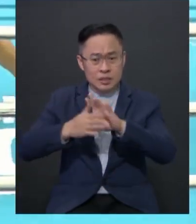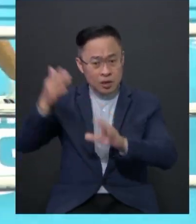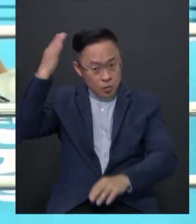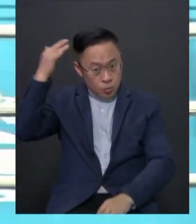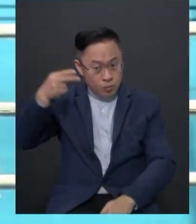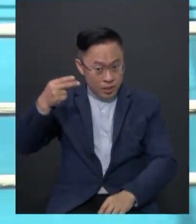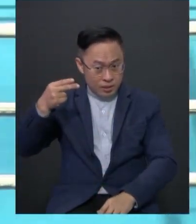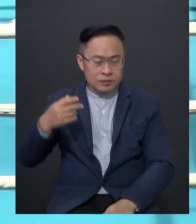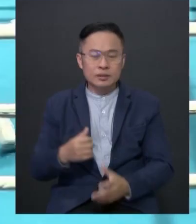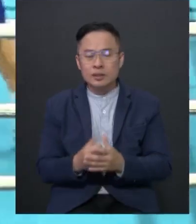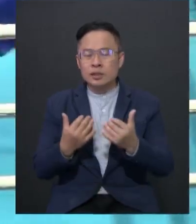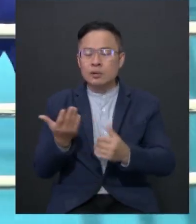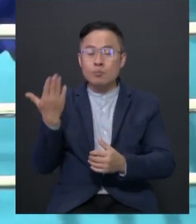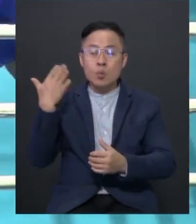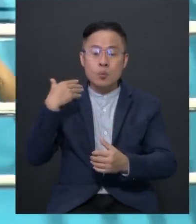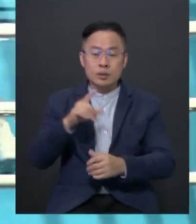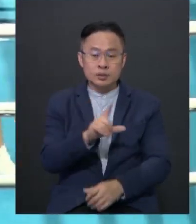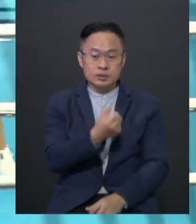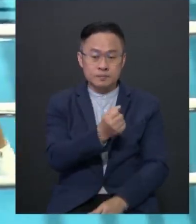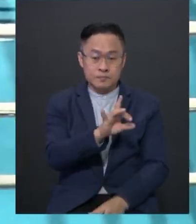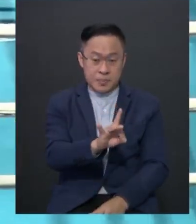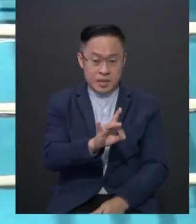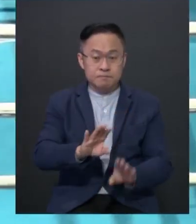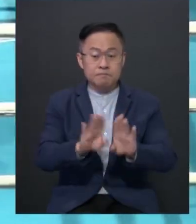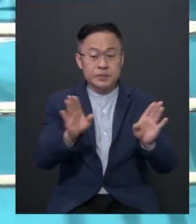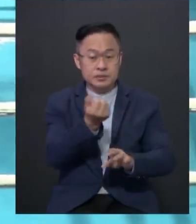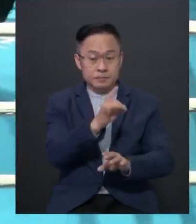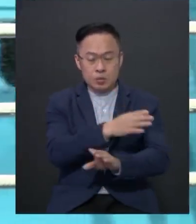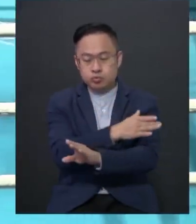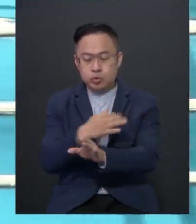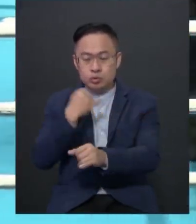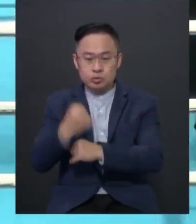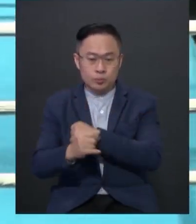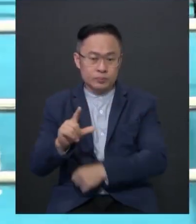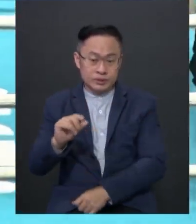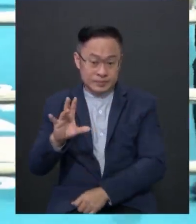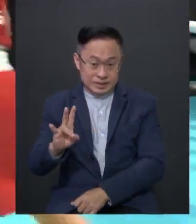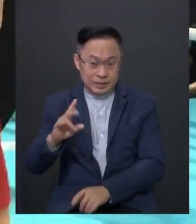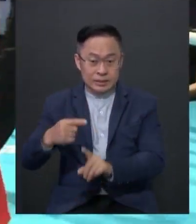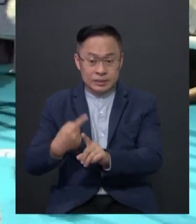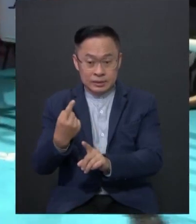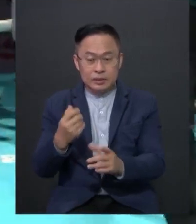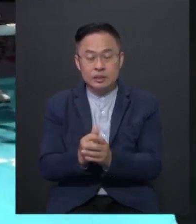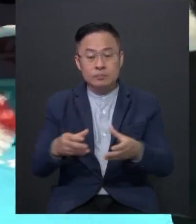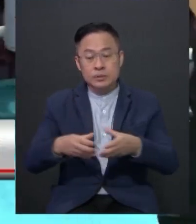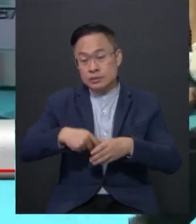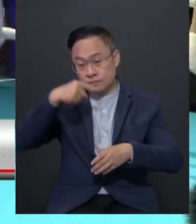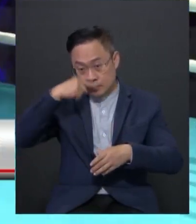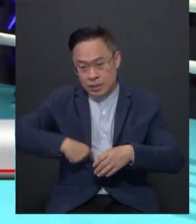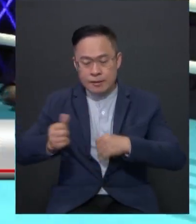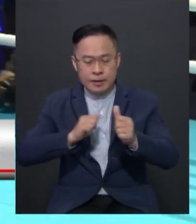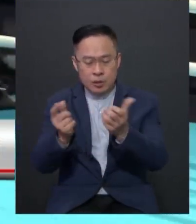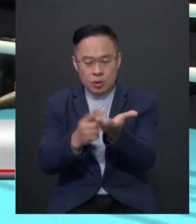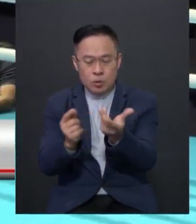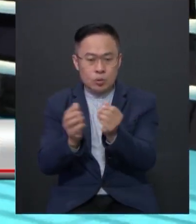ประเทศไทยเริ่มแข่งกันมาตั้งแต่วันที่18นะคะจะยาวจนถึงวันที่27ก็มีทีมมวยสากลไทยเนี่ยส่งนักกีฬาทั้